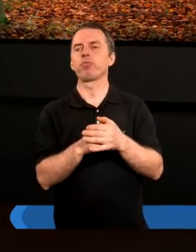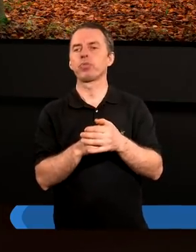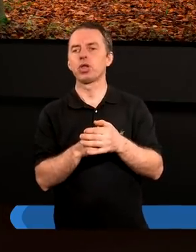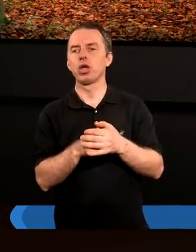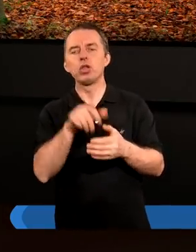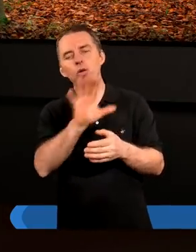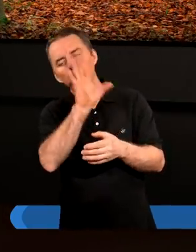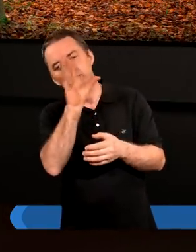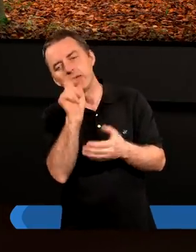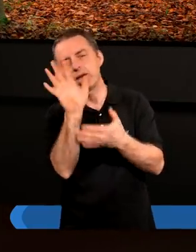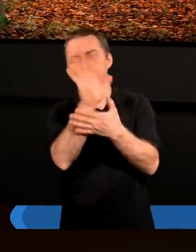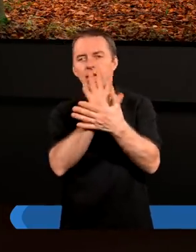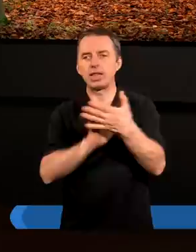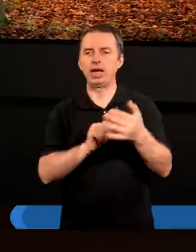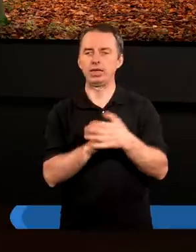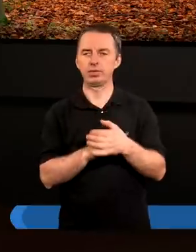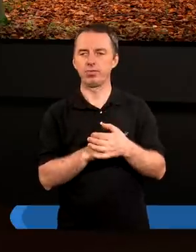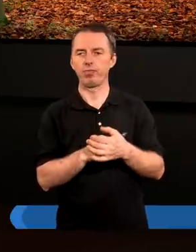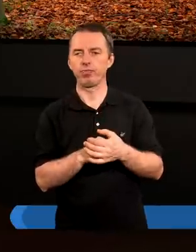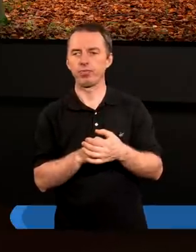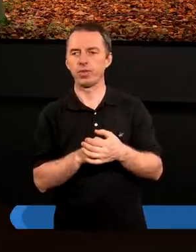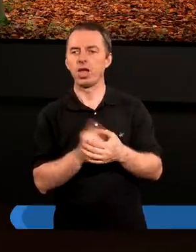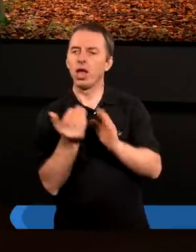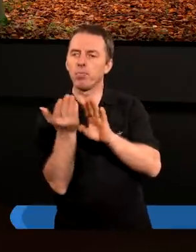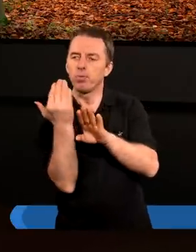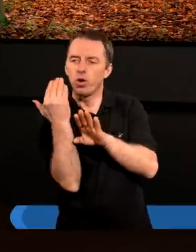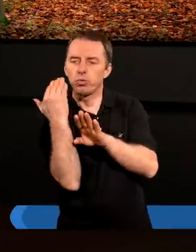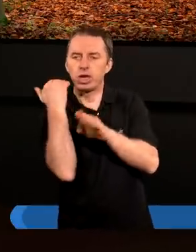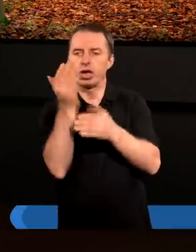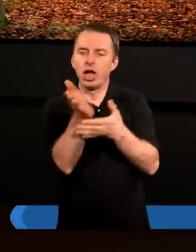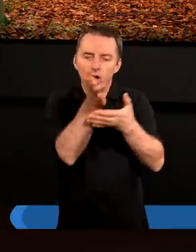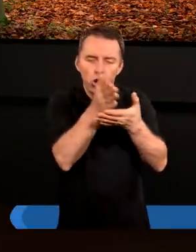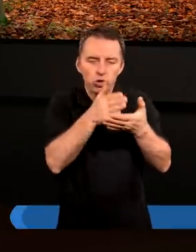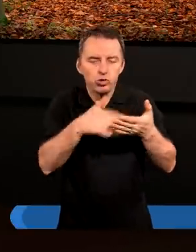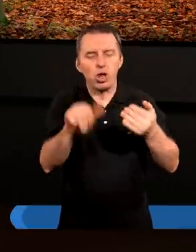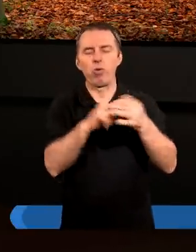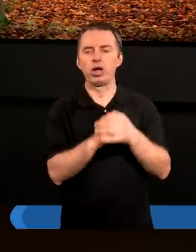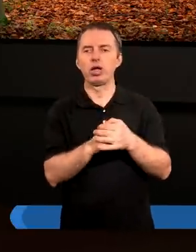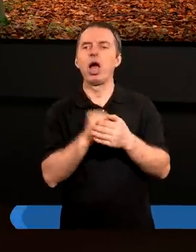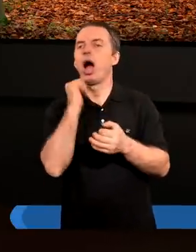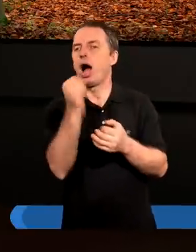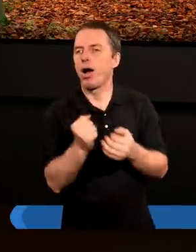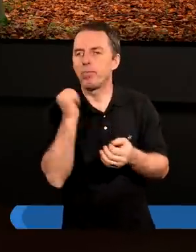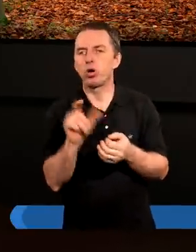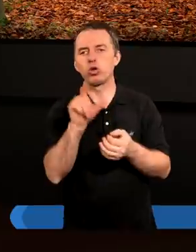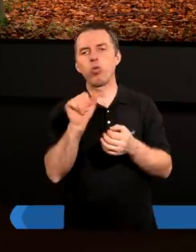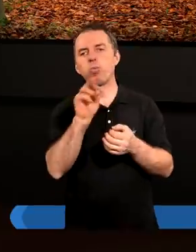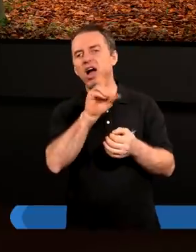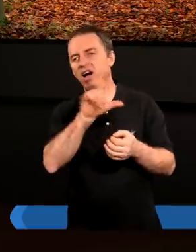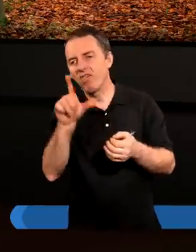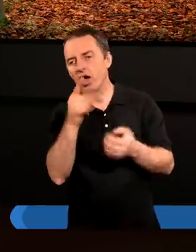Jaki to piękny tekst. W poprzednich rozdziałach apostoł Paweł